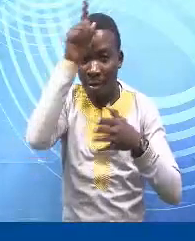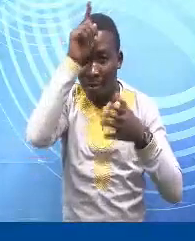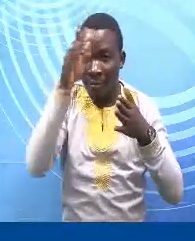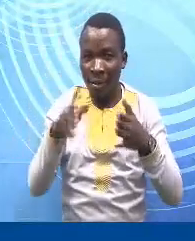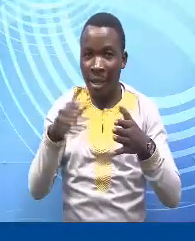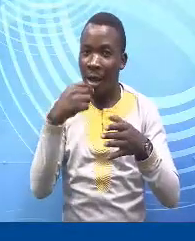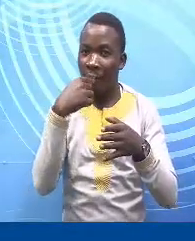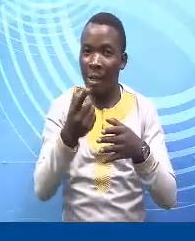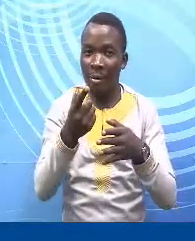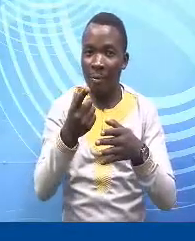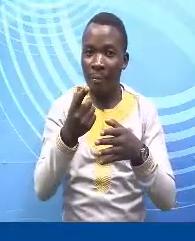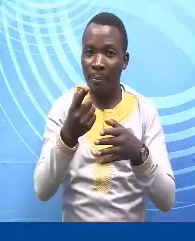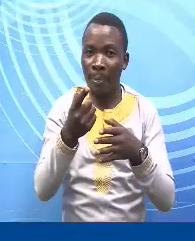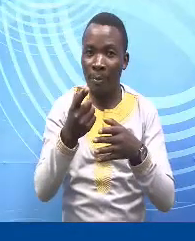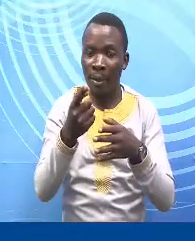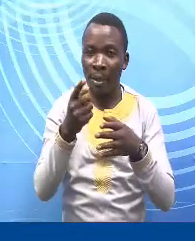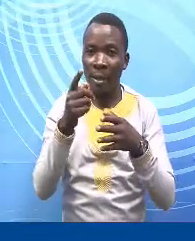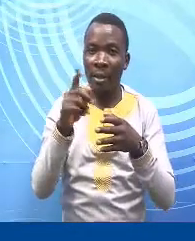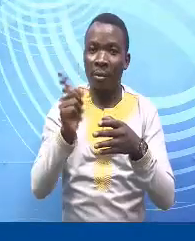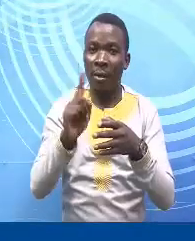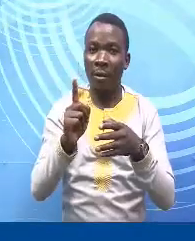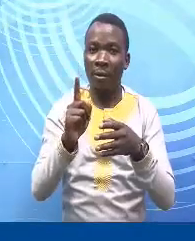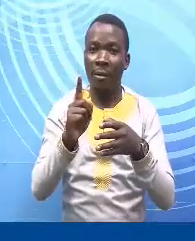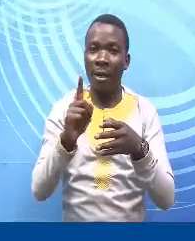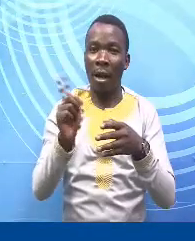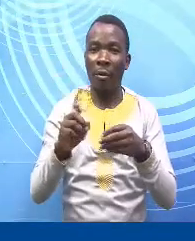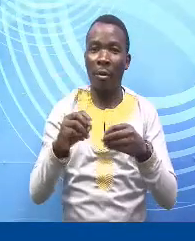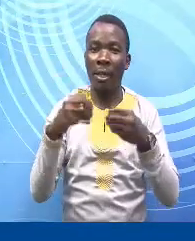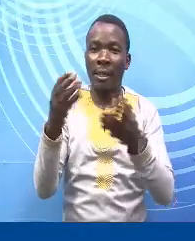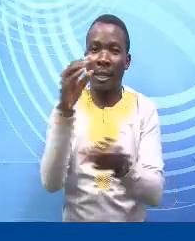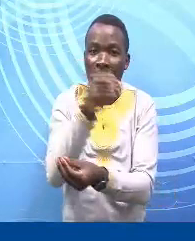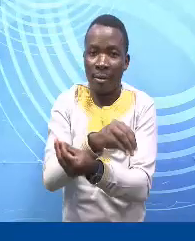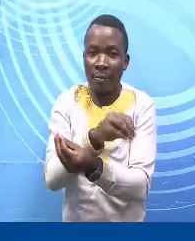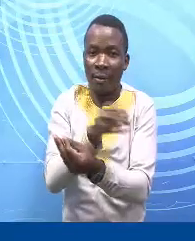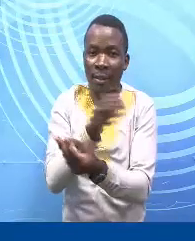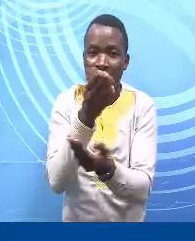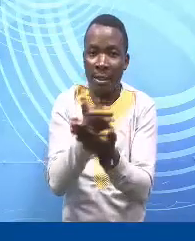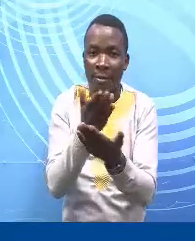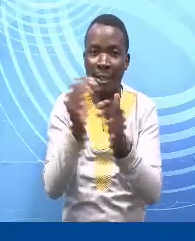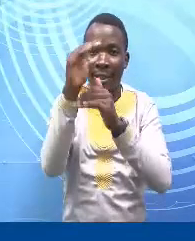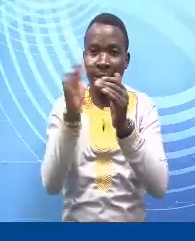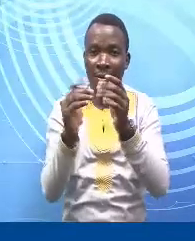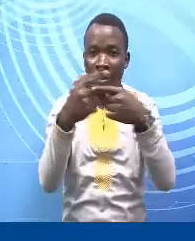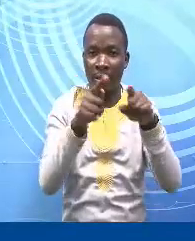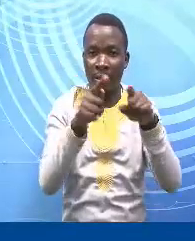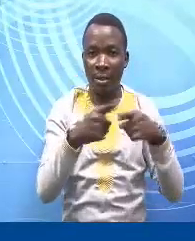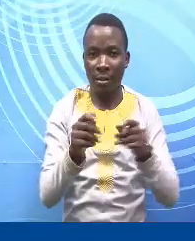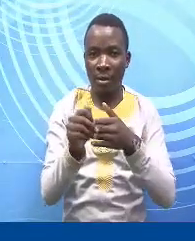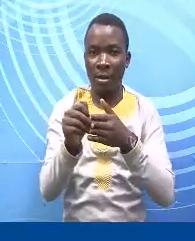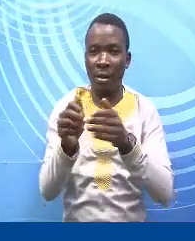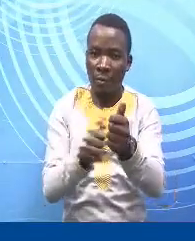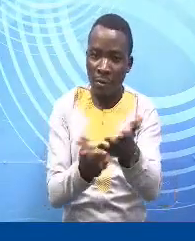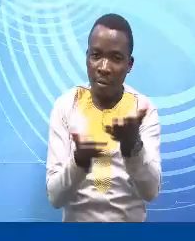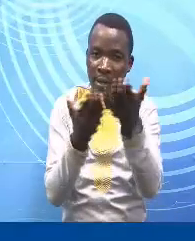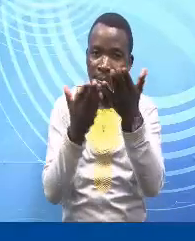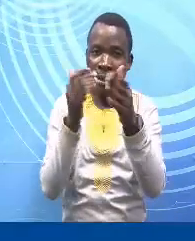BTN TV ko ikibyihishe nyuma ari uko ngo yanze gutanga ruswa, bakabasaba inzego zitandukanye z'ubuyobozi kuba zakurikirana iki kibazo